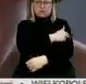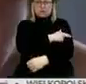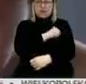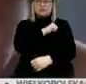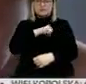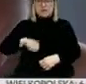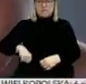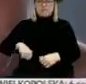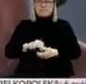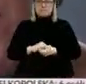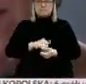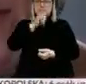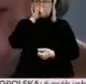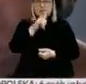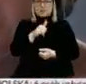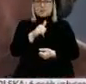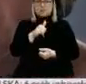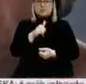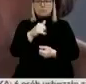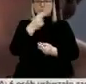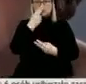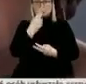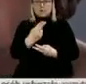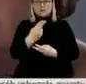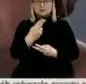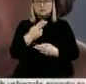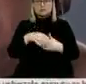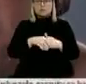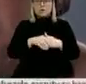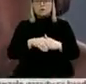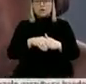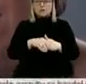Nie można było się zobaczyć, pożegnać.